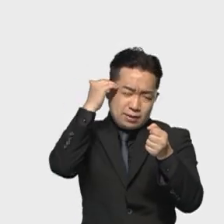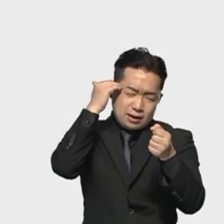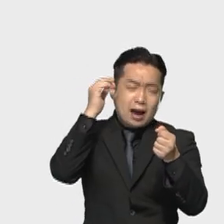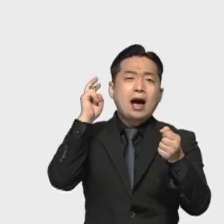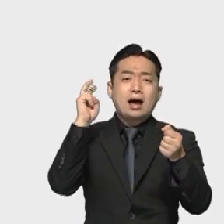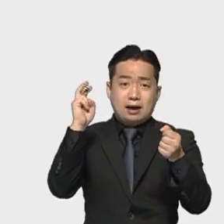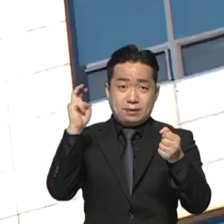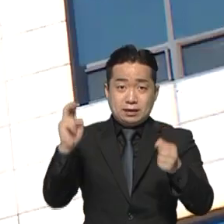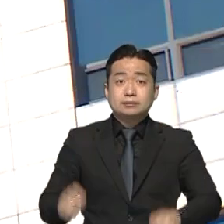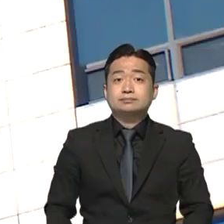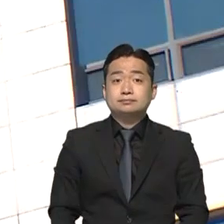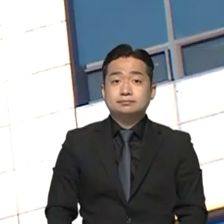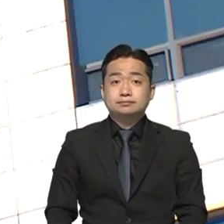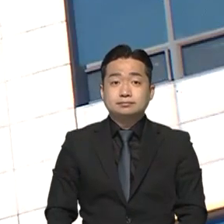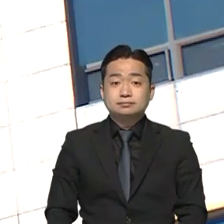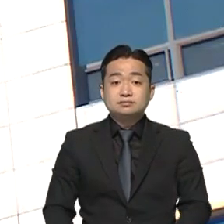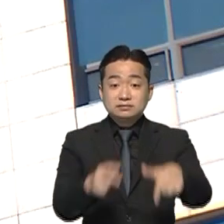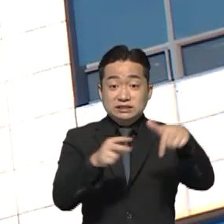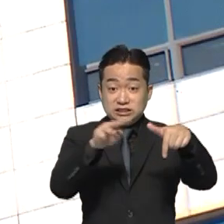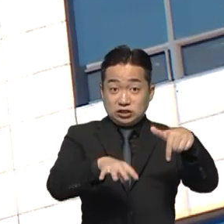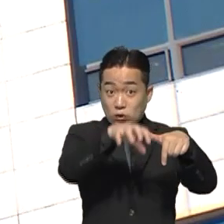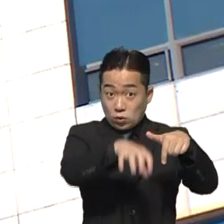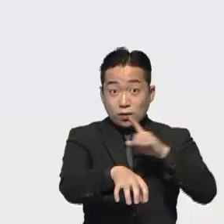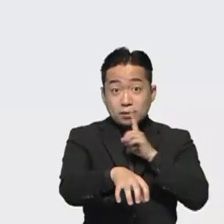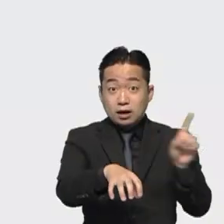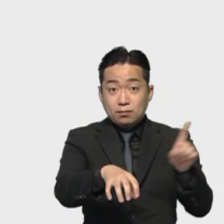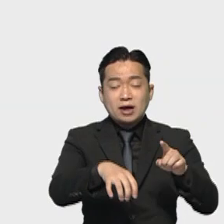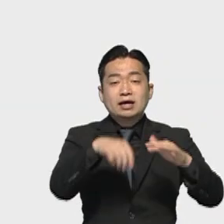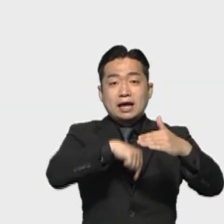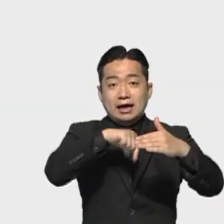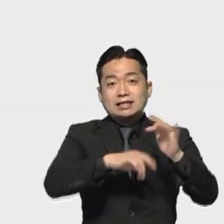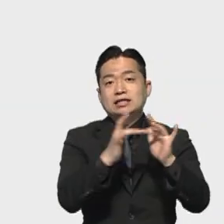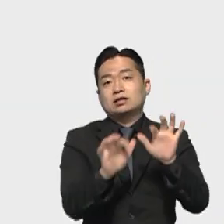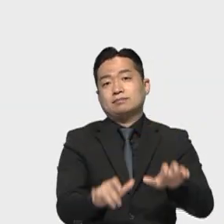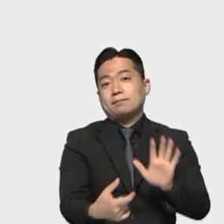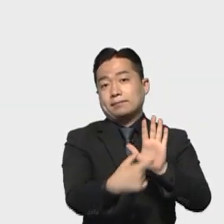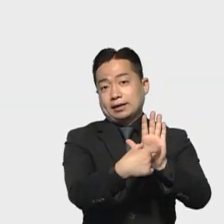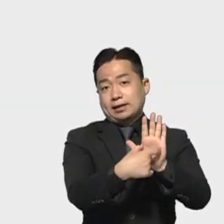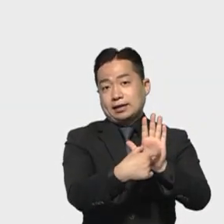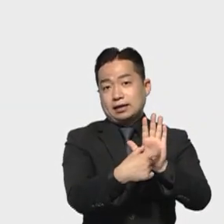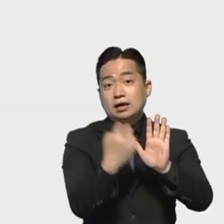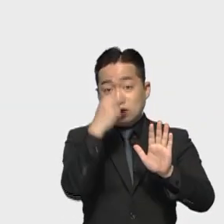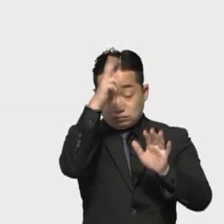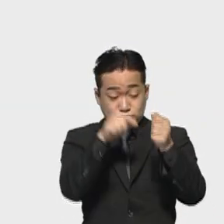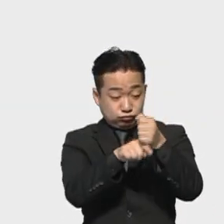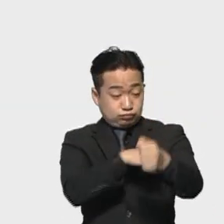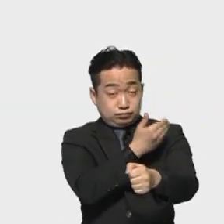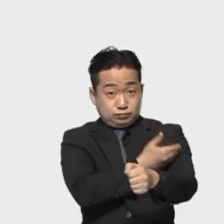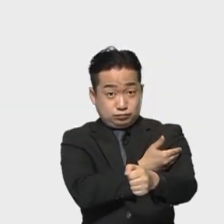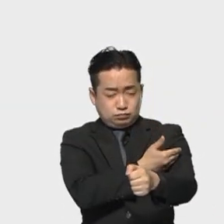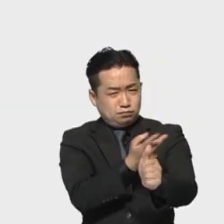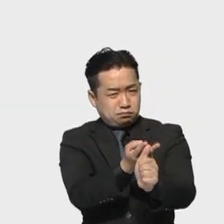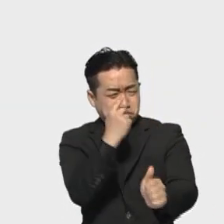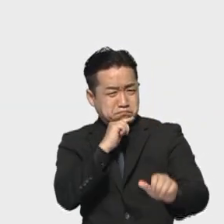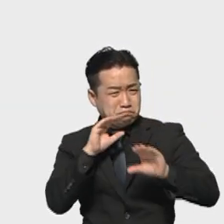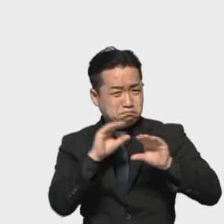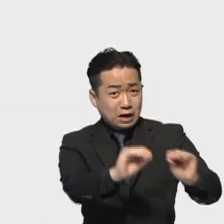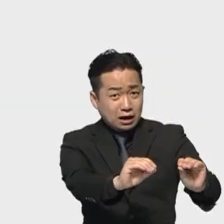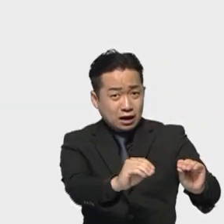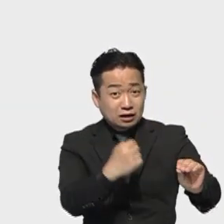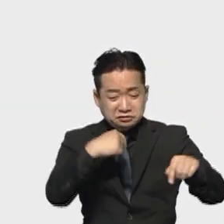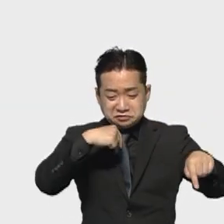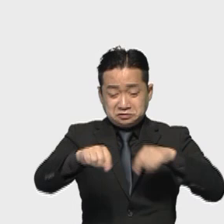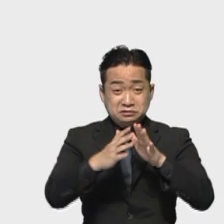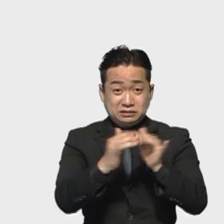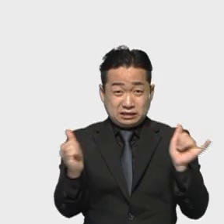입장문을 공개했습니다. 인천지검 역시 검찰 내부망에 글을 올려 검찰 수사기능 폐지의 의도가 정치인들의